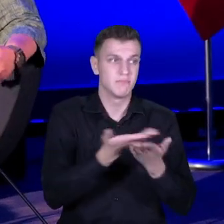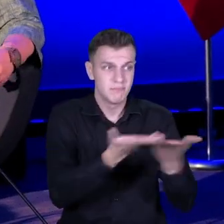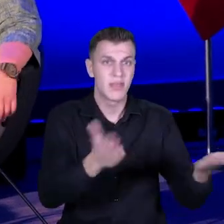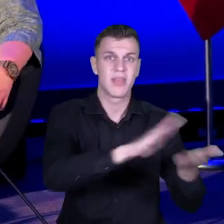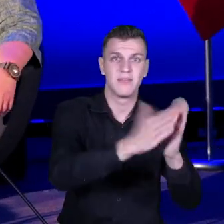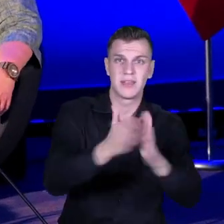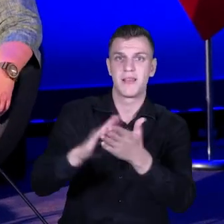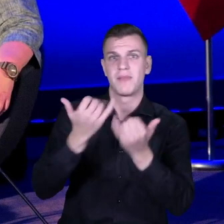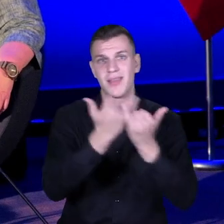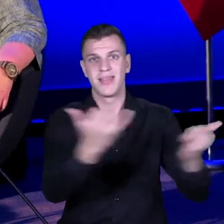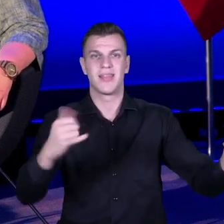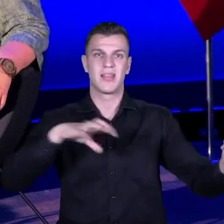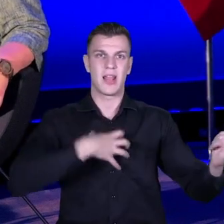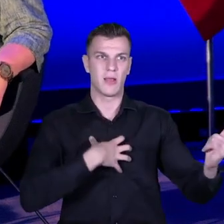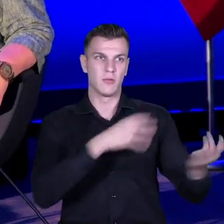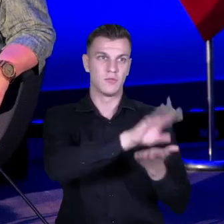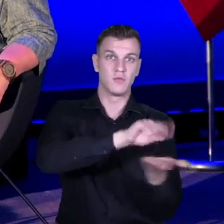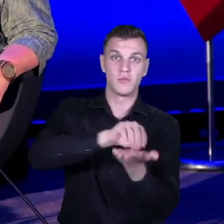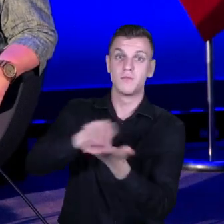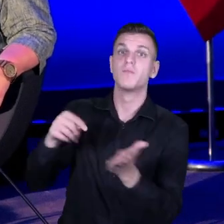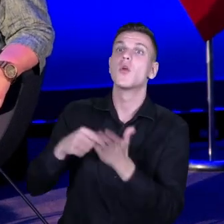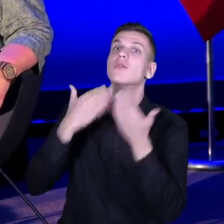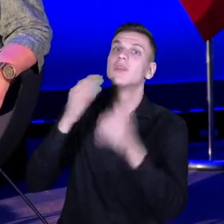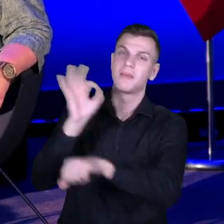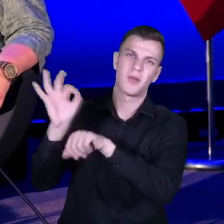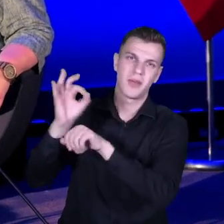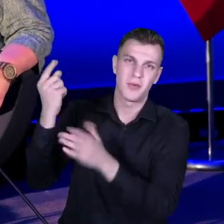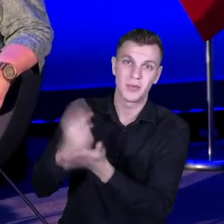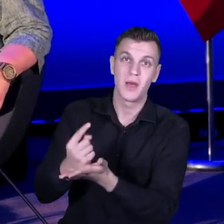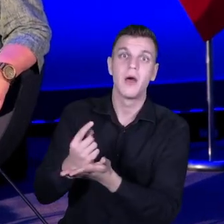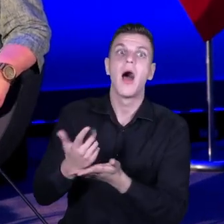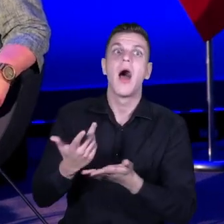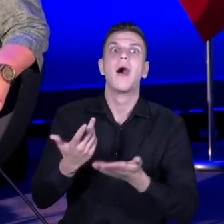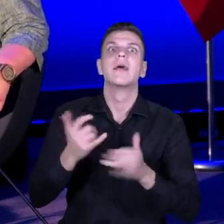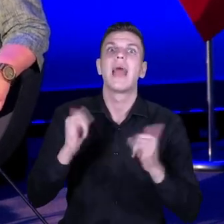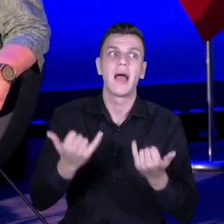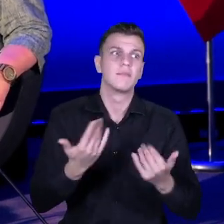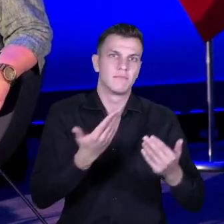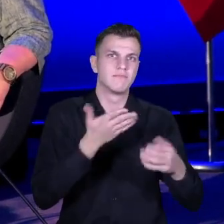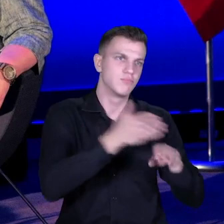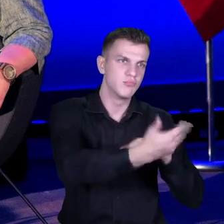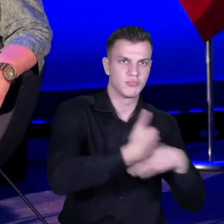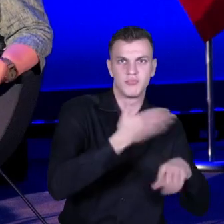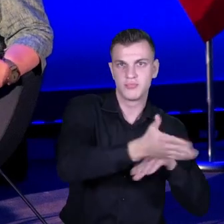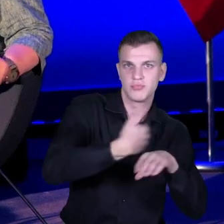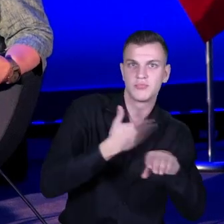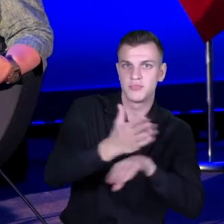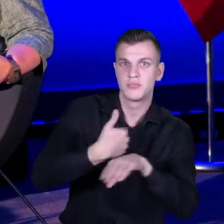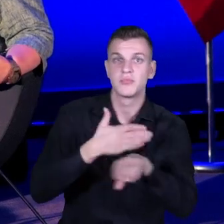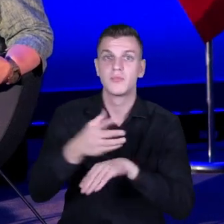koleżeństwu projektowemu dziękuję, odwiedzając te szkoły wzajemnie. Dużo o tym rozmawialiśmy,